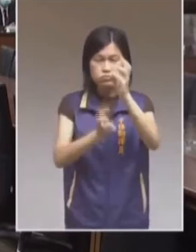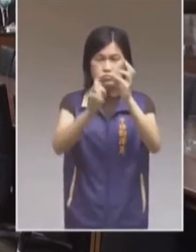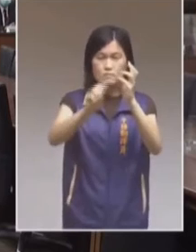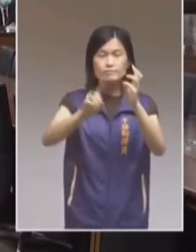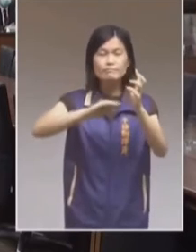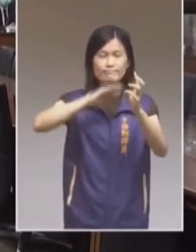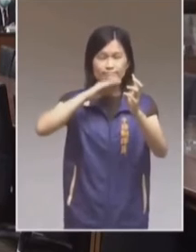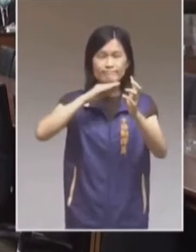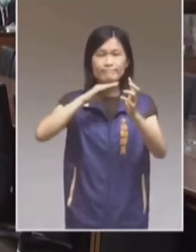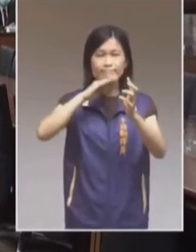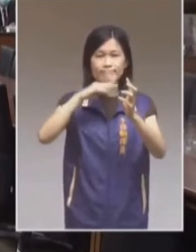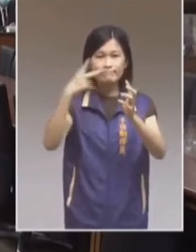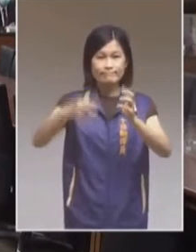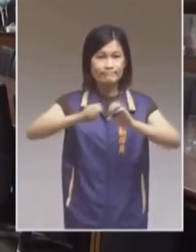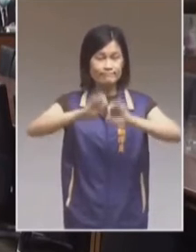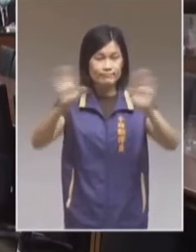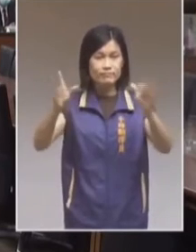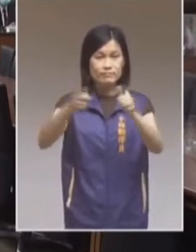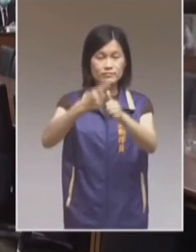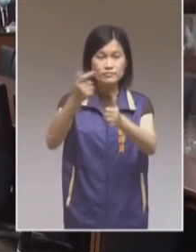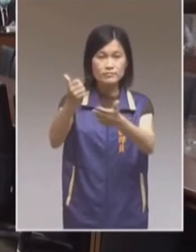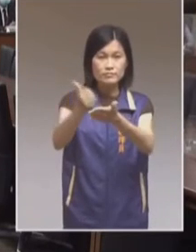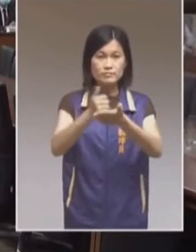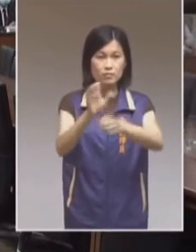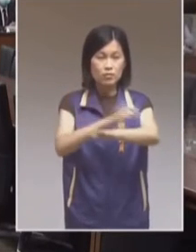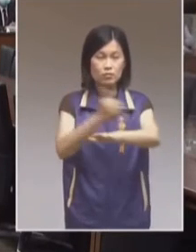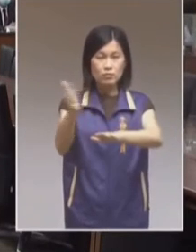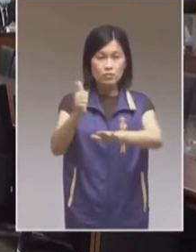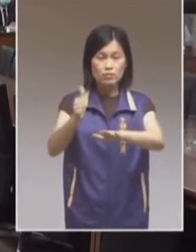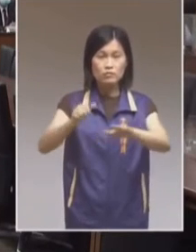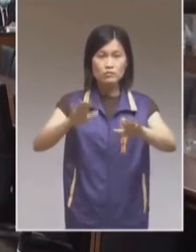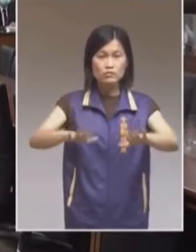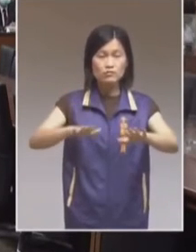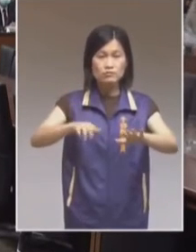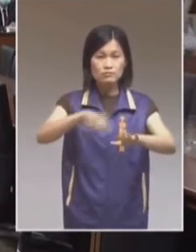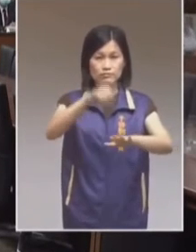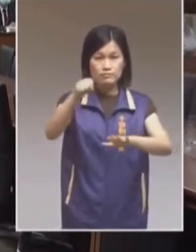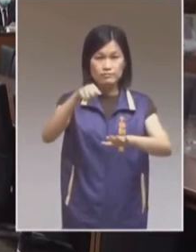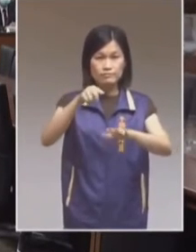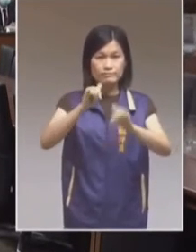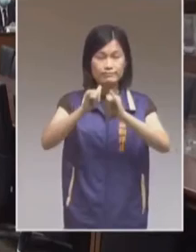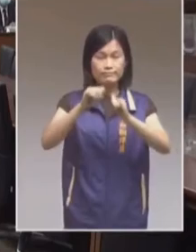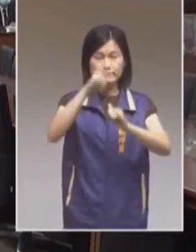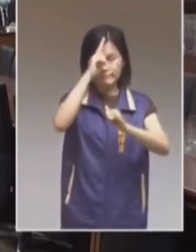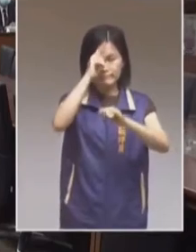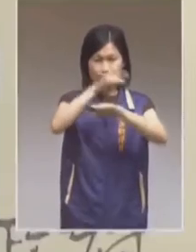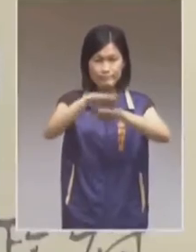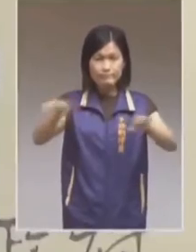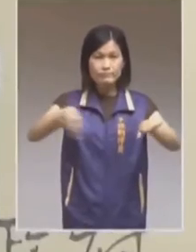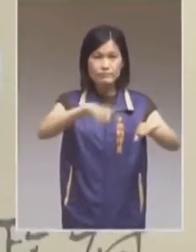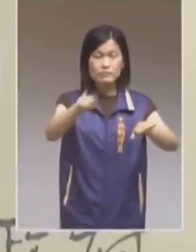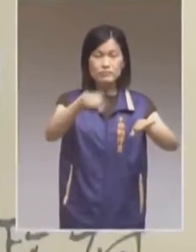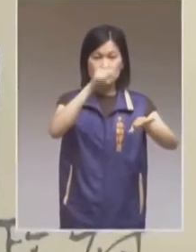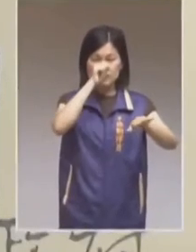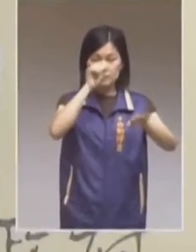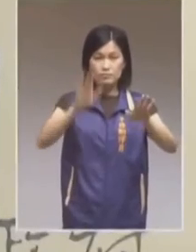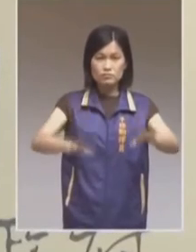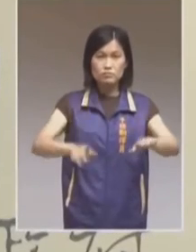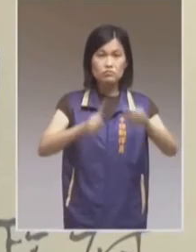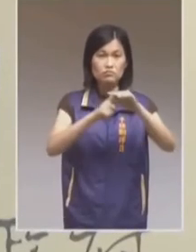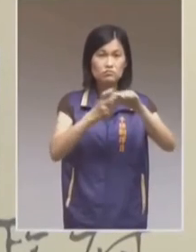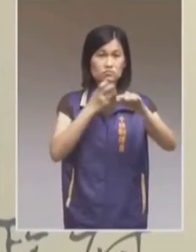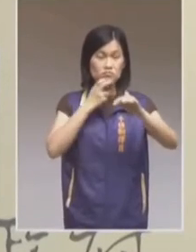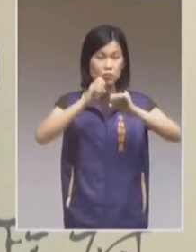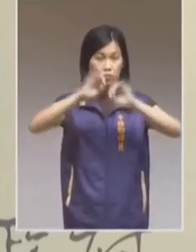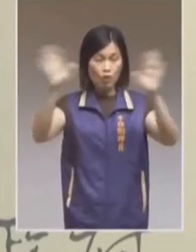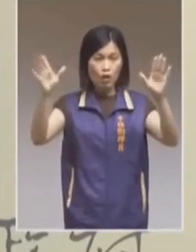先请潘基正来做说明。 是市长，各位市民朋友，各位媒体朋友，大家午安，大家好。那今天中央流行疫情中